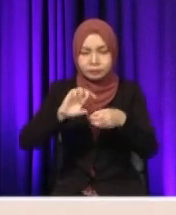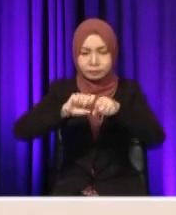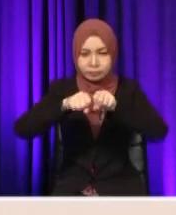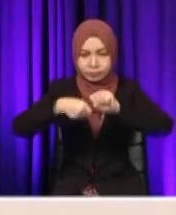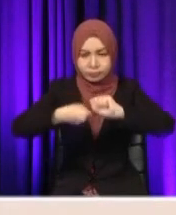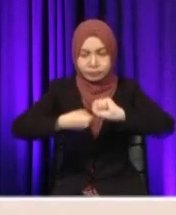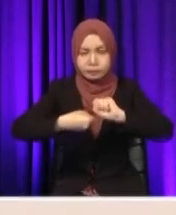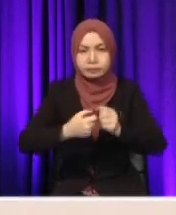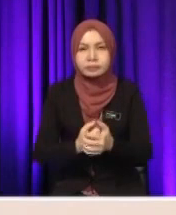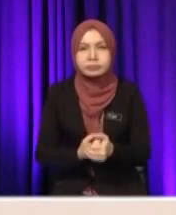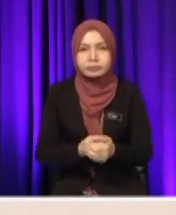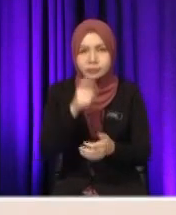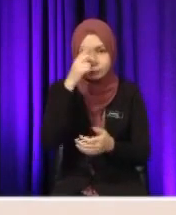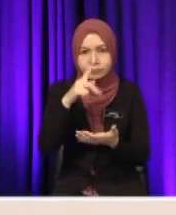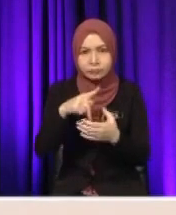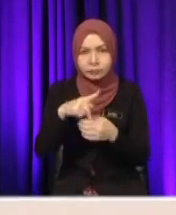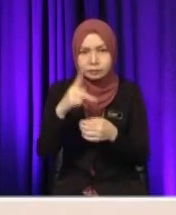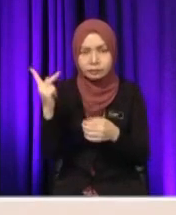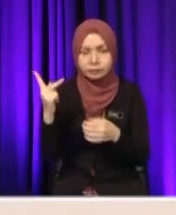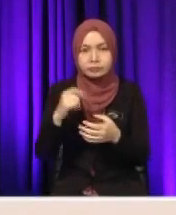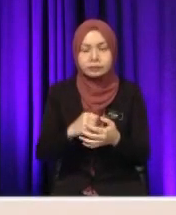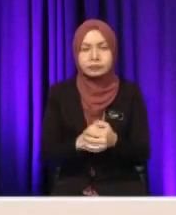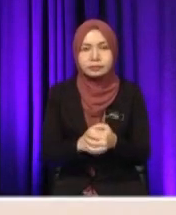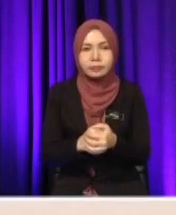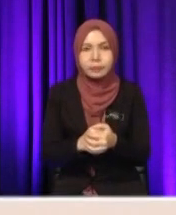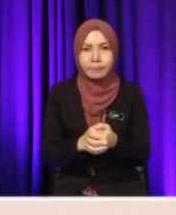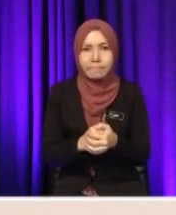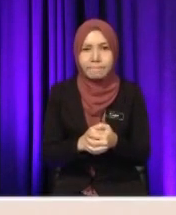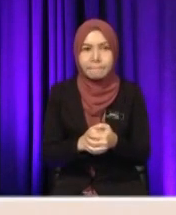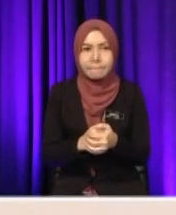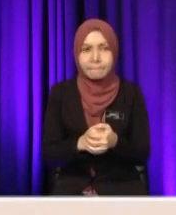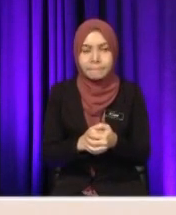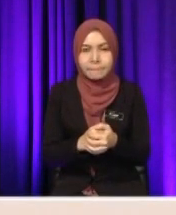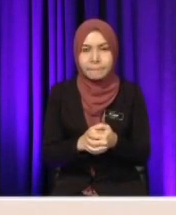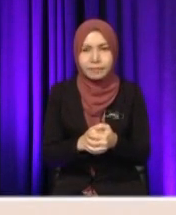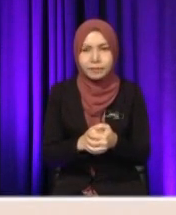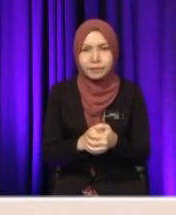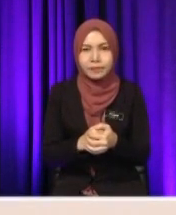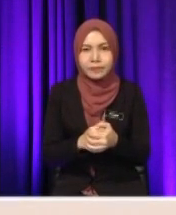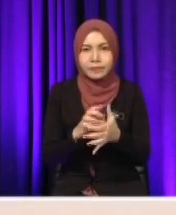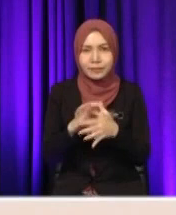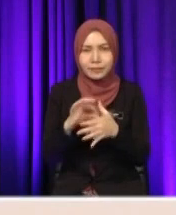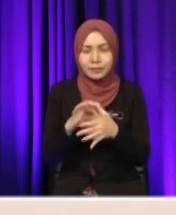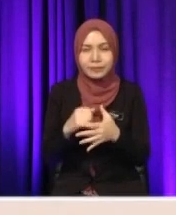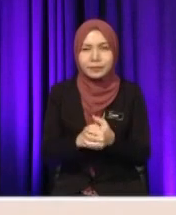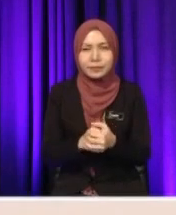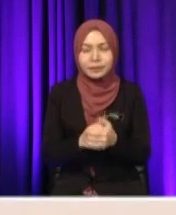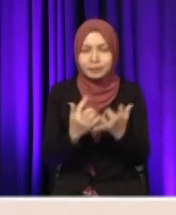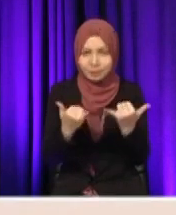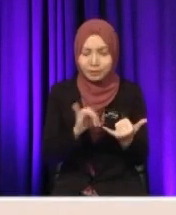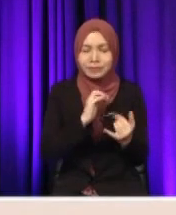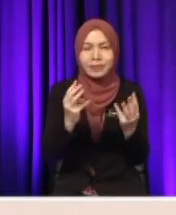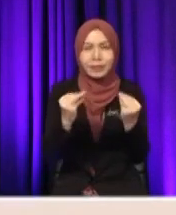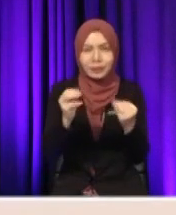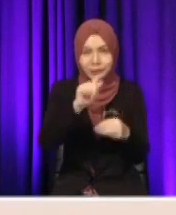satu minyak. Okey, so kalau cikgu nak tanya Chris. Okey. Menebak kan? Okey,